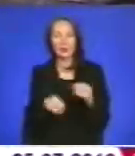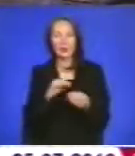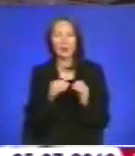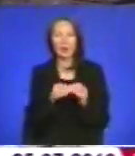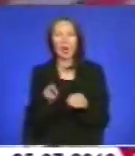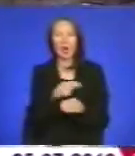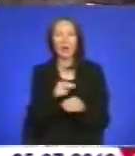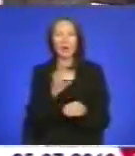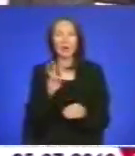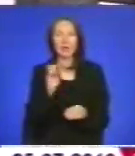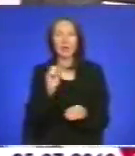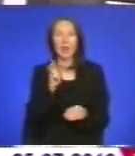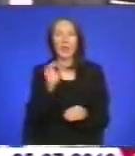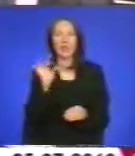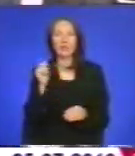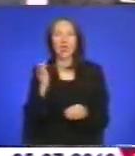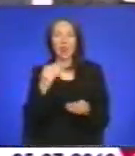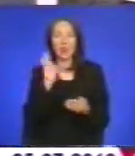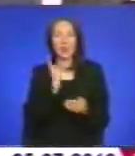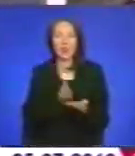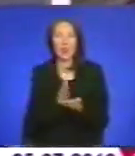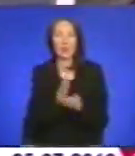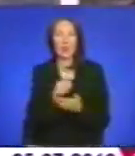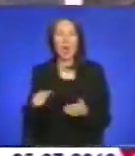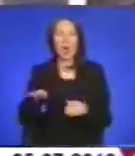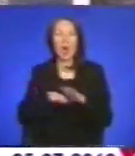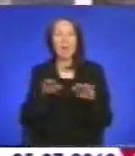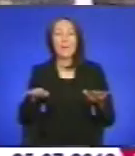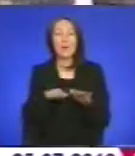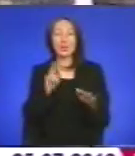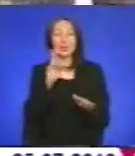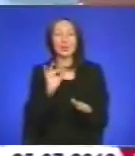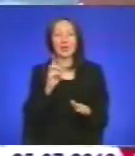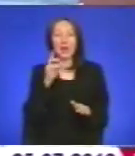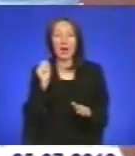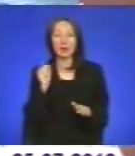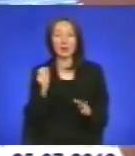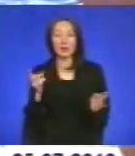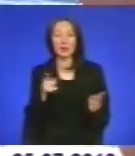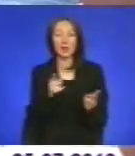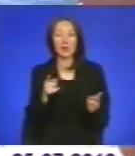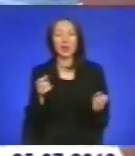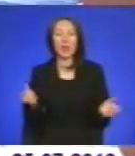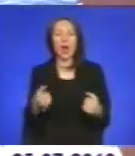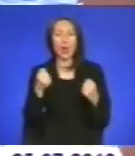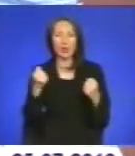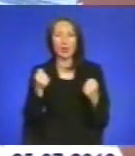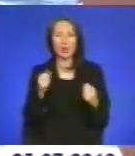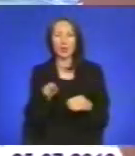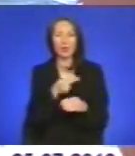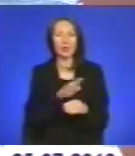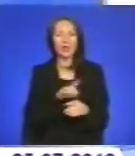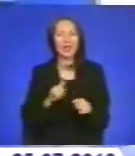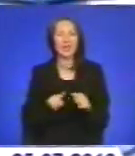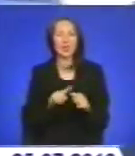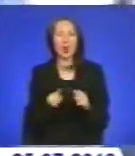ремонтом набережної у напрямку пляжу Циганка. Набережна у тих місцях потребує укріплення, тож відремонтують її не скоро.